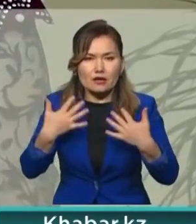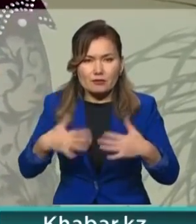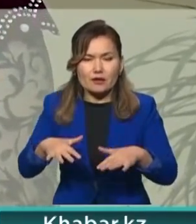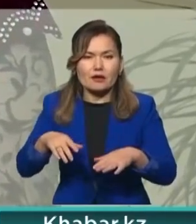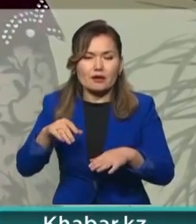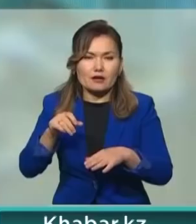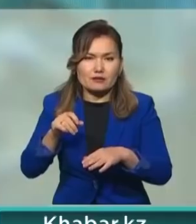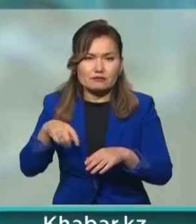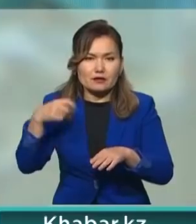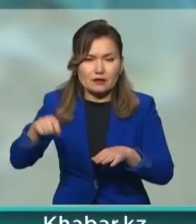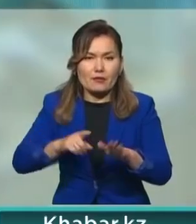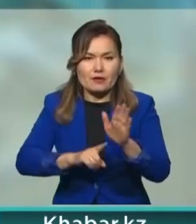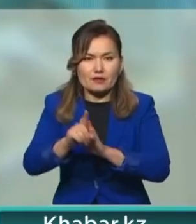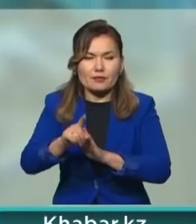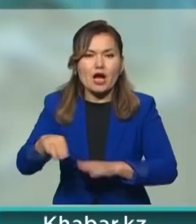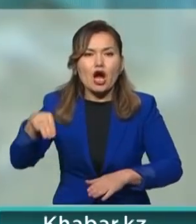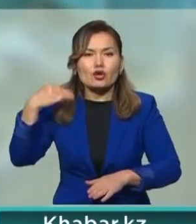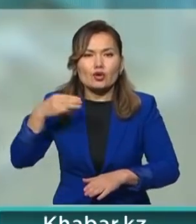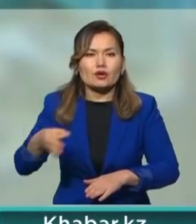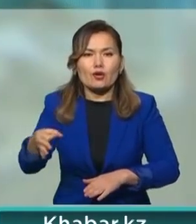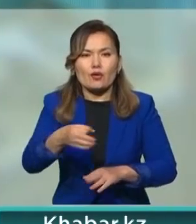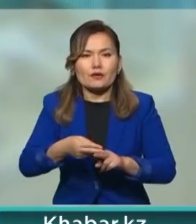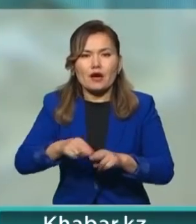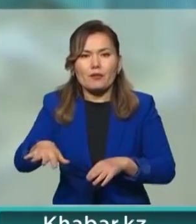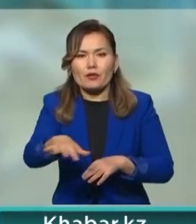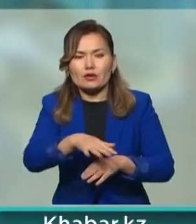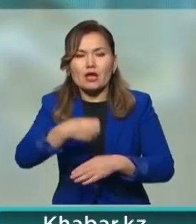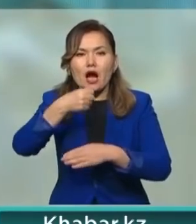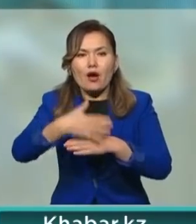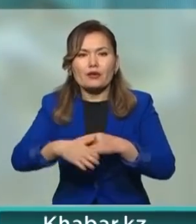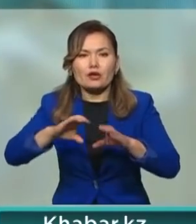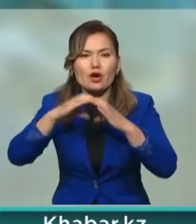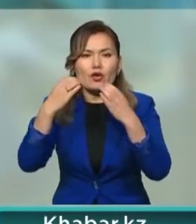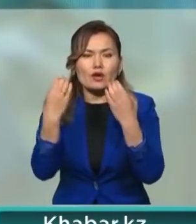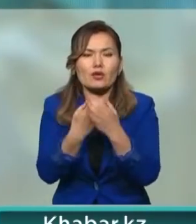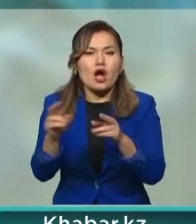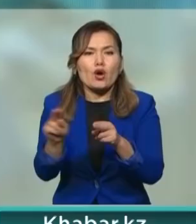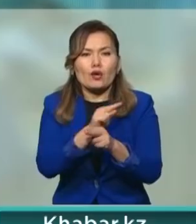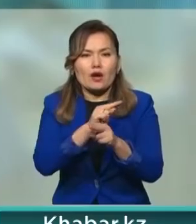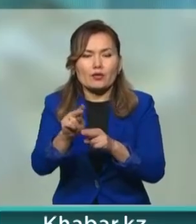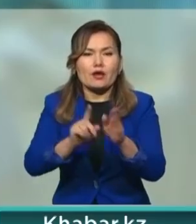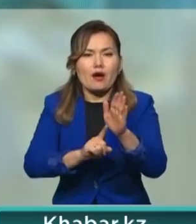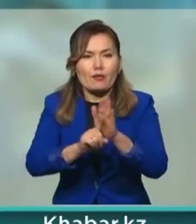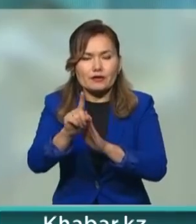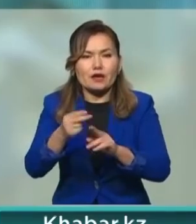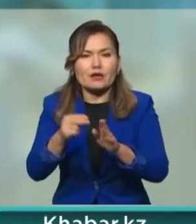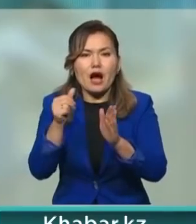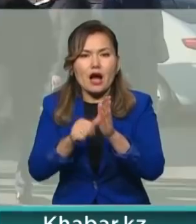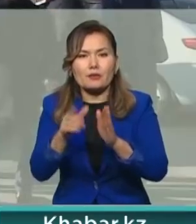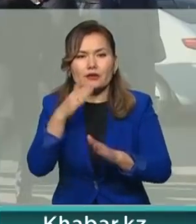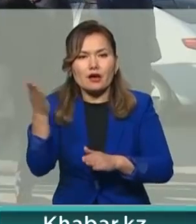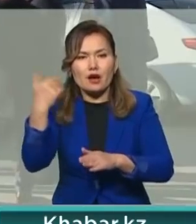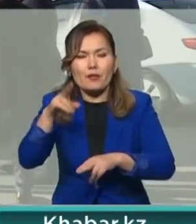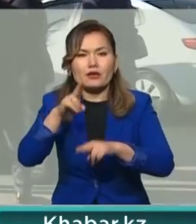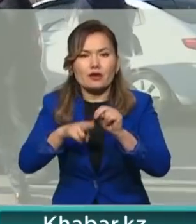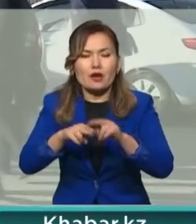жұмыстарына. Түркістан облысы Қазығұрт ауданындағы орталық стадион күрделі жөндеуден өтті. 60-шы жылдар бой